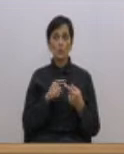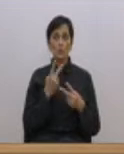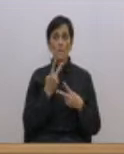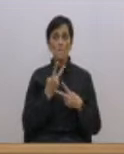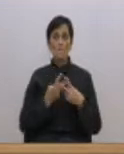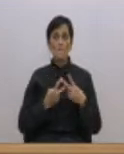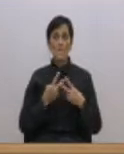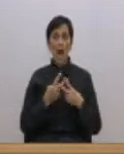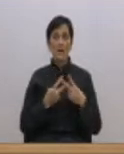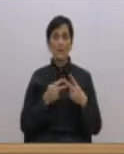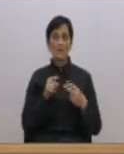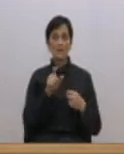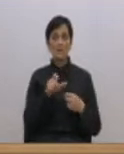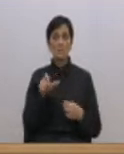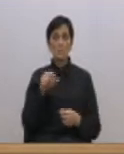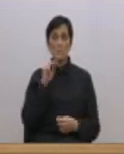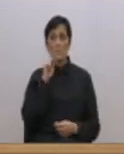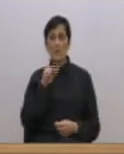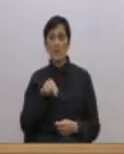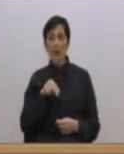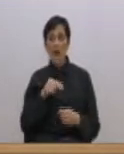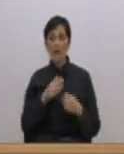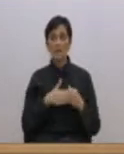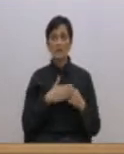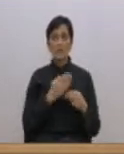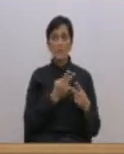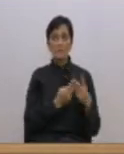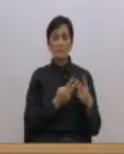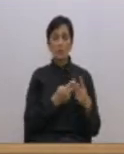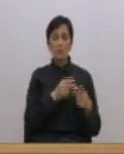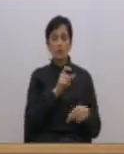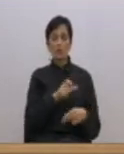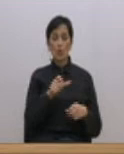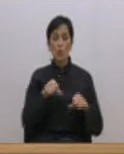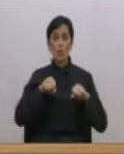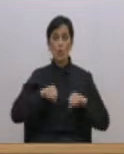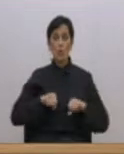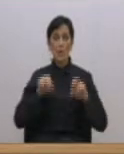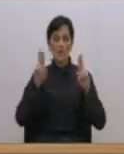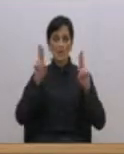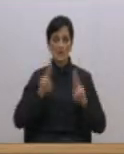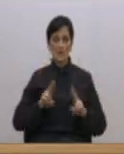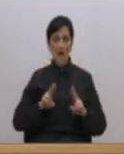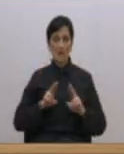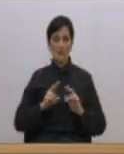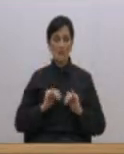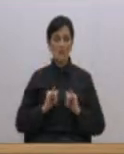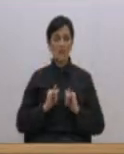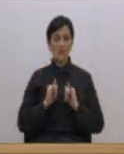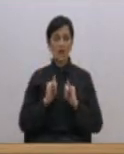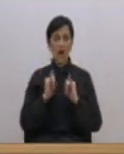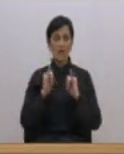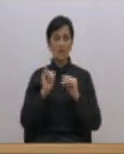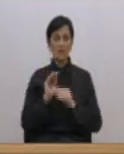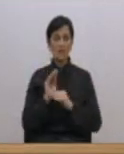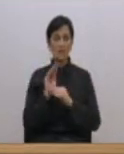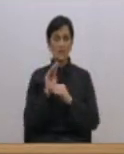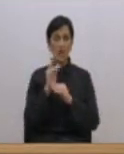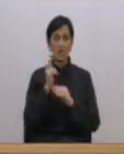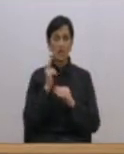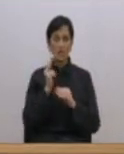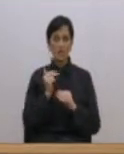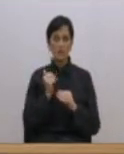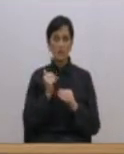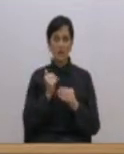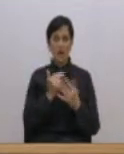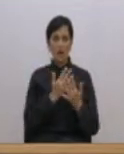პატიმართა, ამ შემთხვევაში ბრალდებულთა და მსჯავრდებულთა უფლებების სტანდარტის კიდევ უფრო გაზრდას და მთელი რიგ